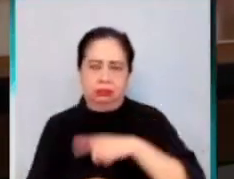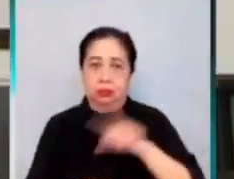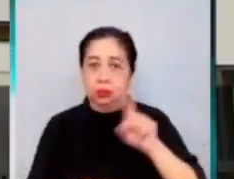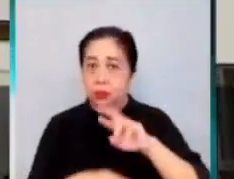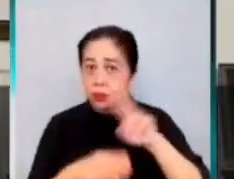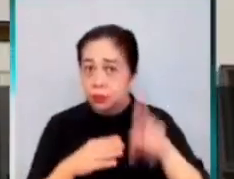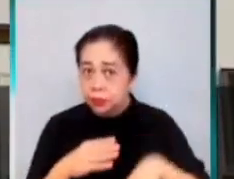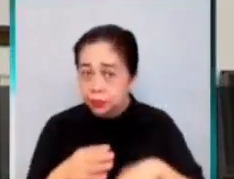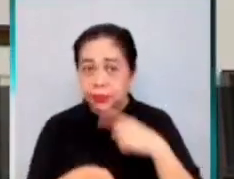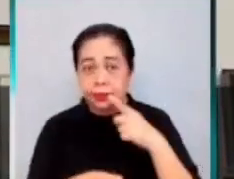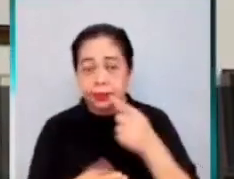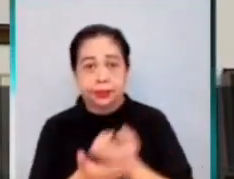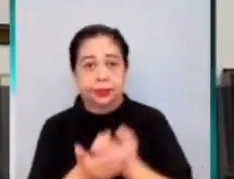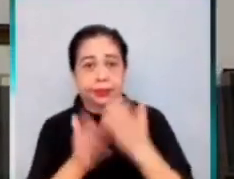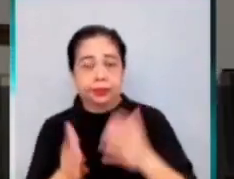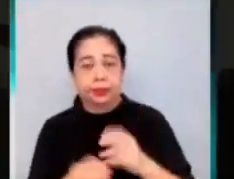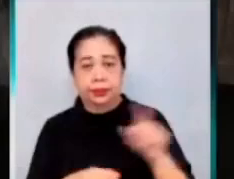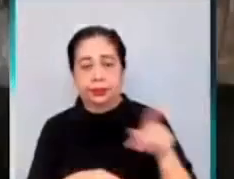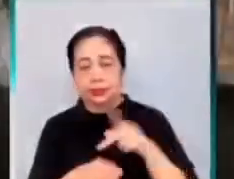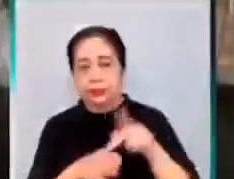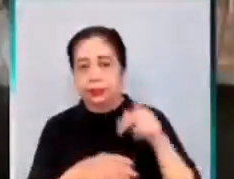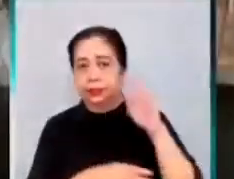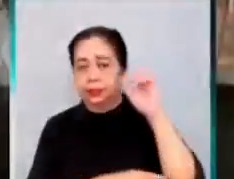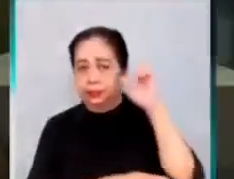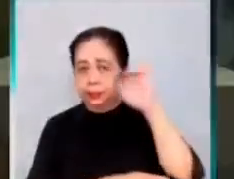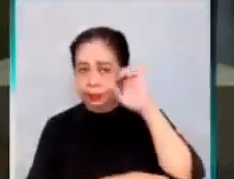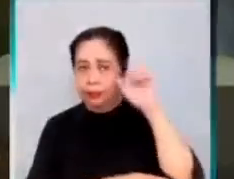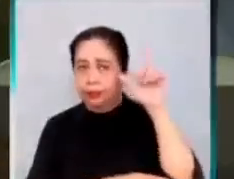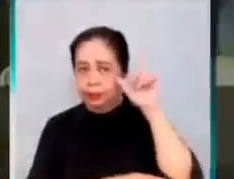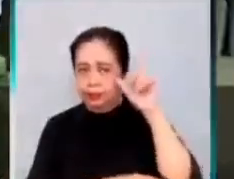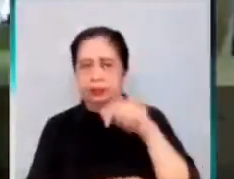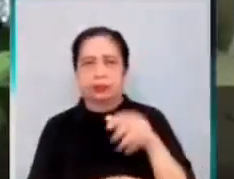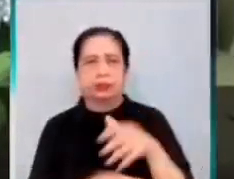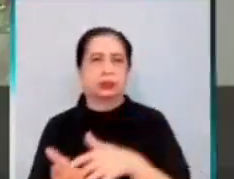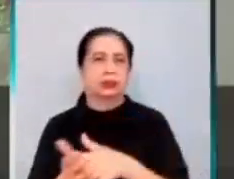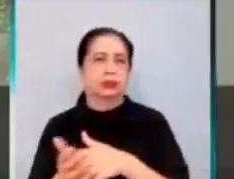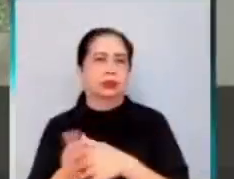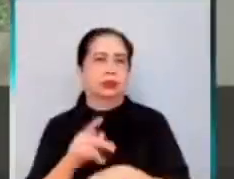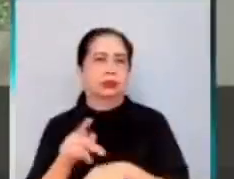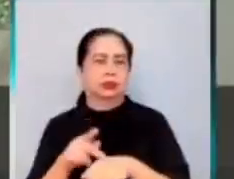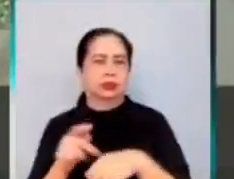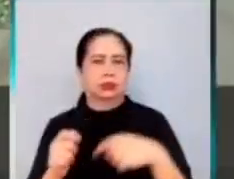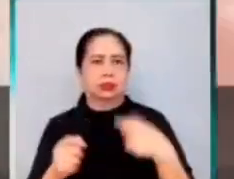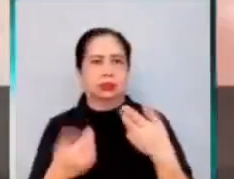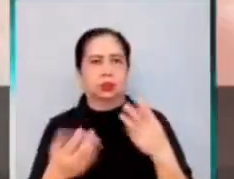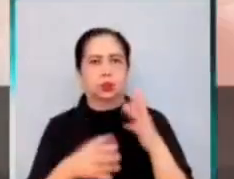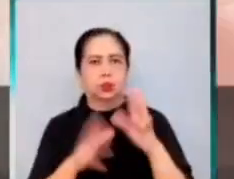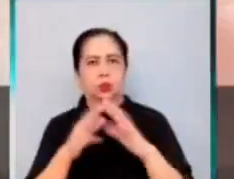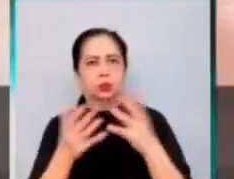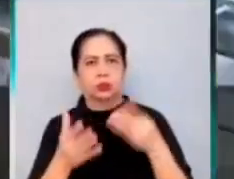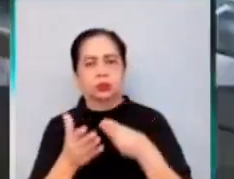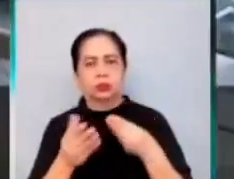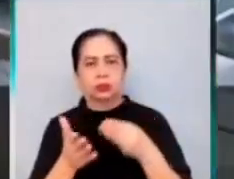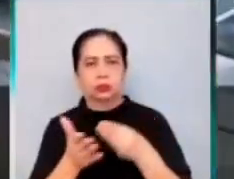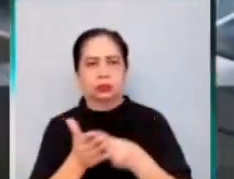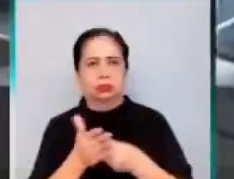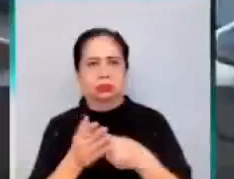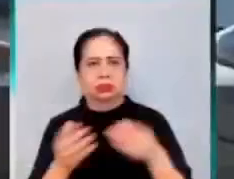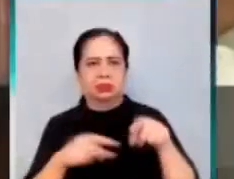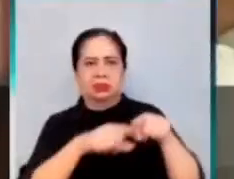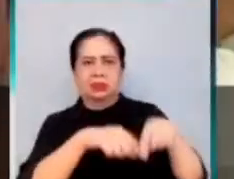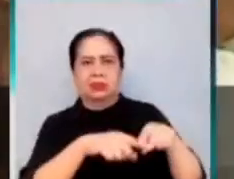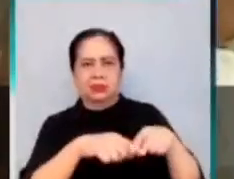sa ekonomisang si Professor Emmanuel Leyco, mas vulnerable ang Pilipinas sa presyohan ng world market dahil umaasa tayo sa